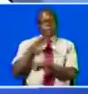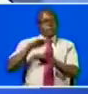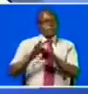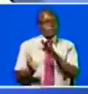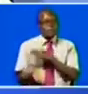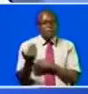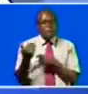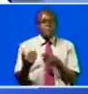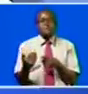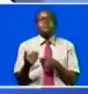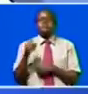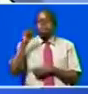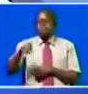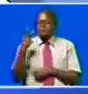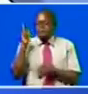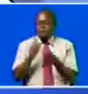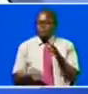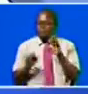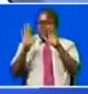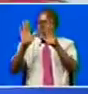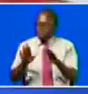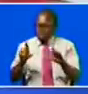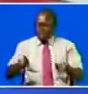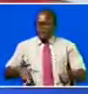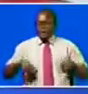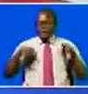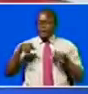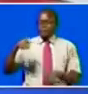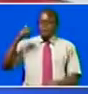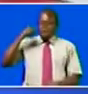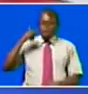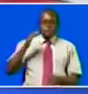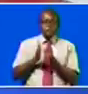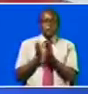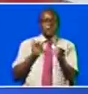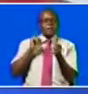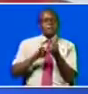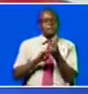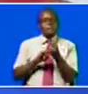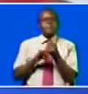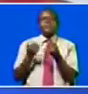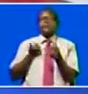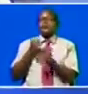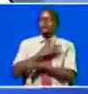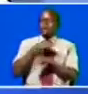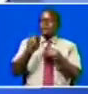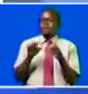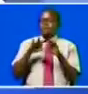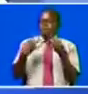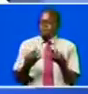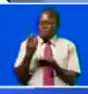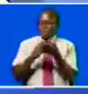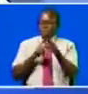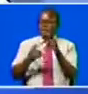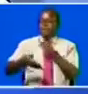asubuhi. Kwa hivyo watu waangalie kitu gani muhimu kwa maisha. Ni hiyo simu na huyo girlfriend, ama familia yako. Manake saa zingine Mwenyezi Mungu